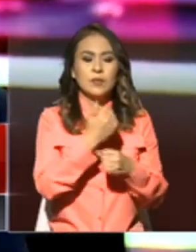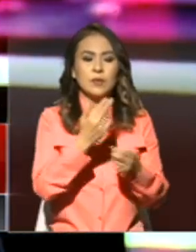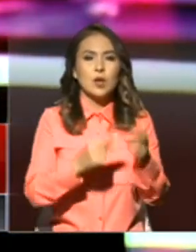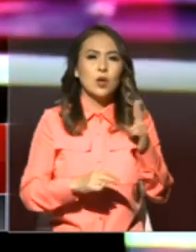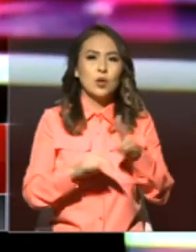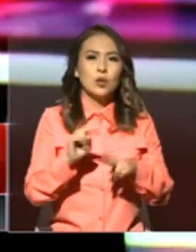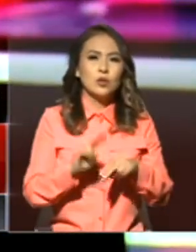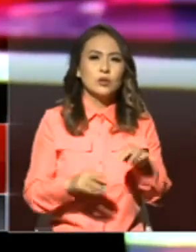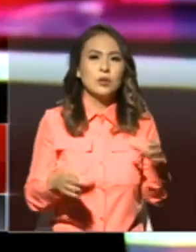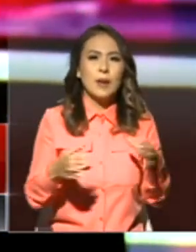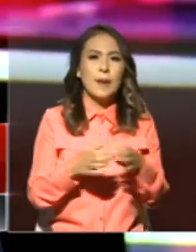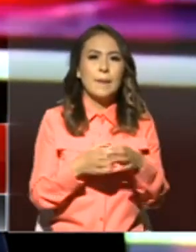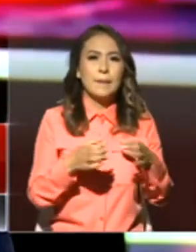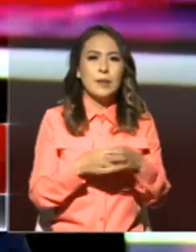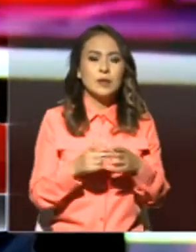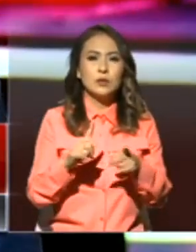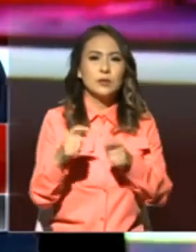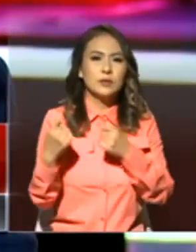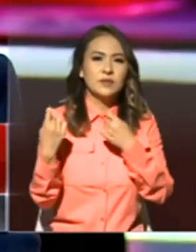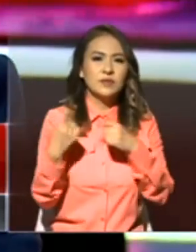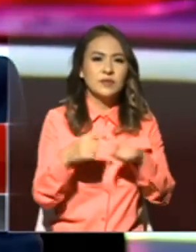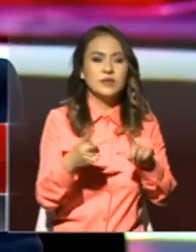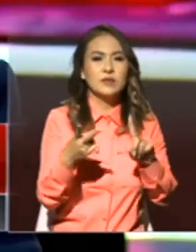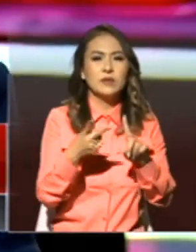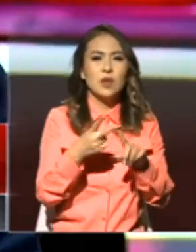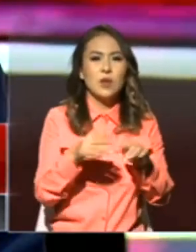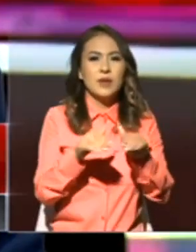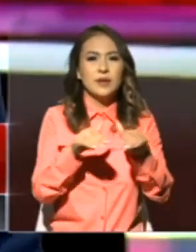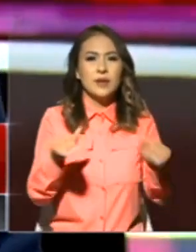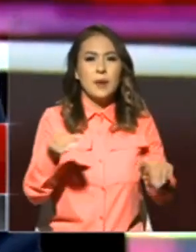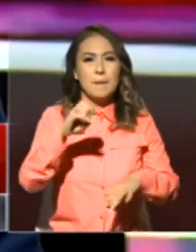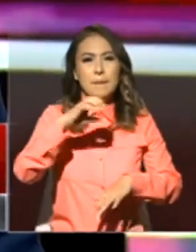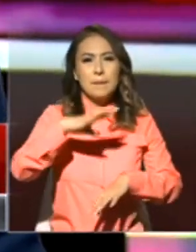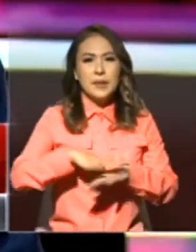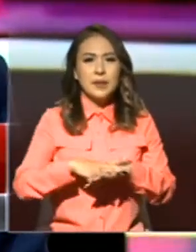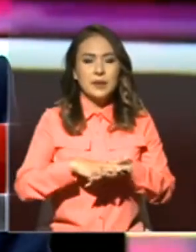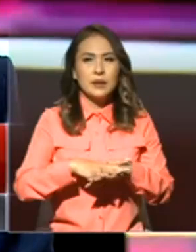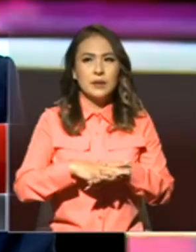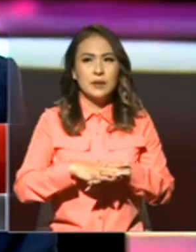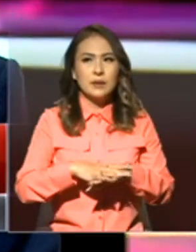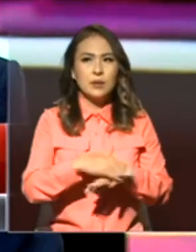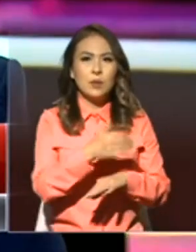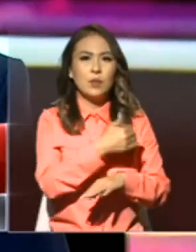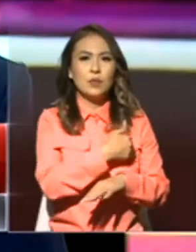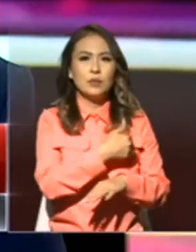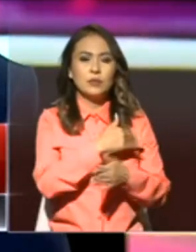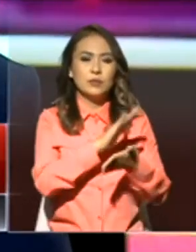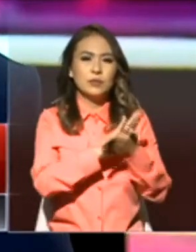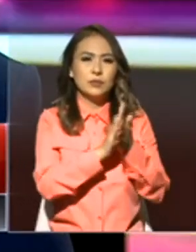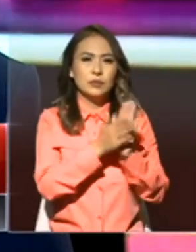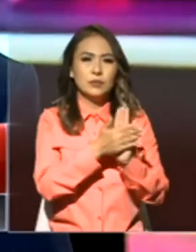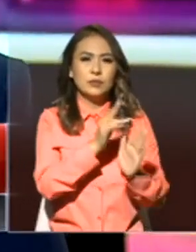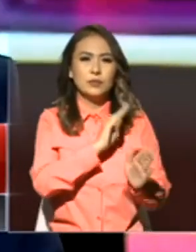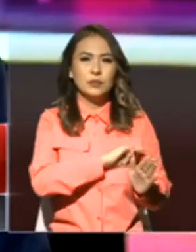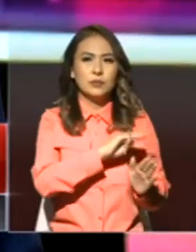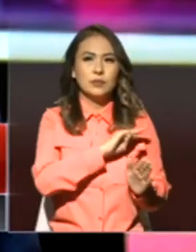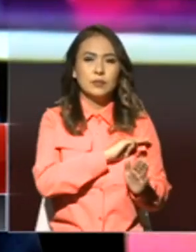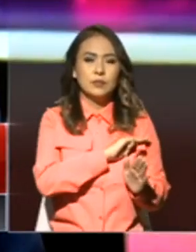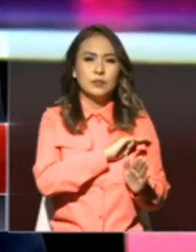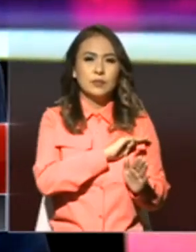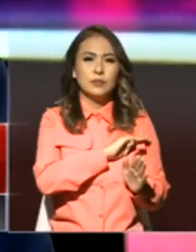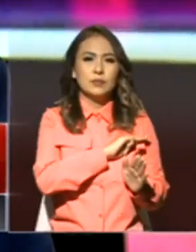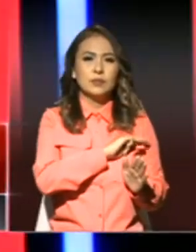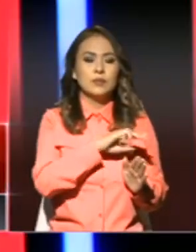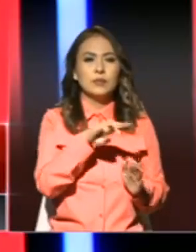компаниялары сол үйлерін сату үшін екінші деңгейлі банктермен де мүдделі. жұмыс жасауға. Я қазір көрсеңіз ана